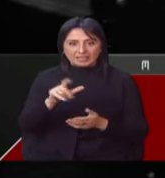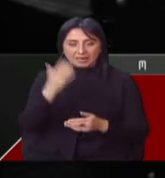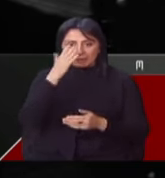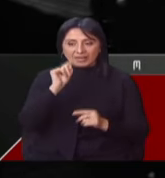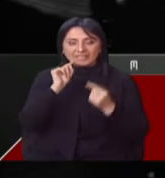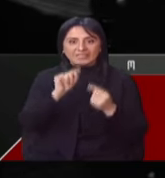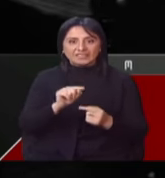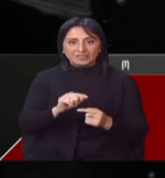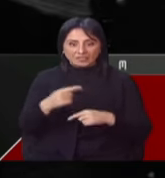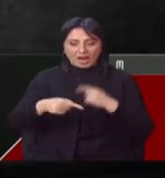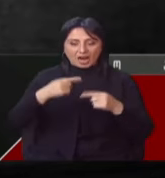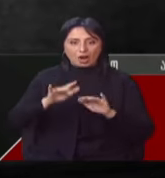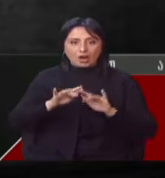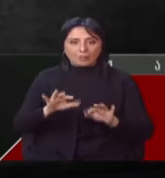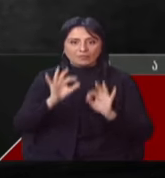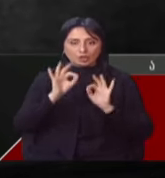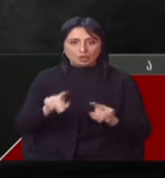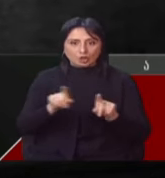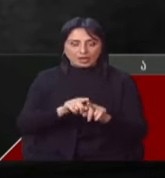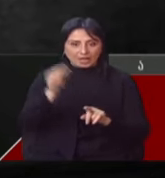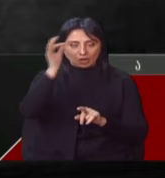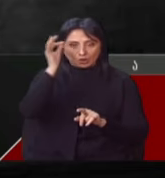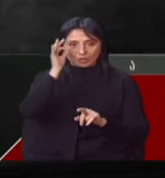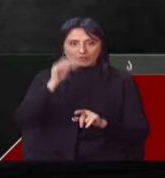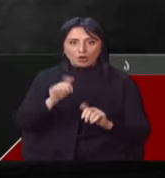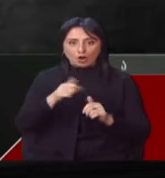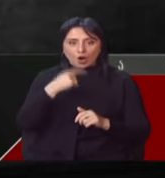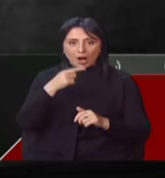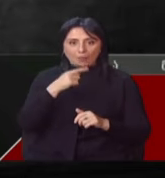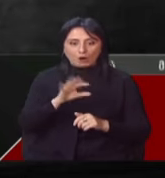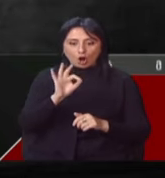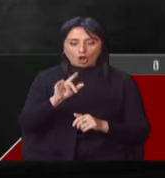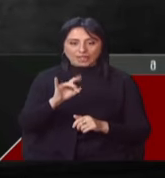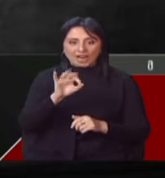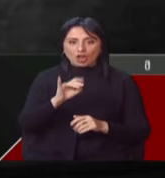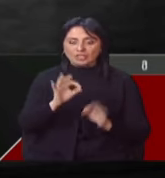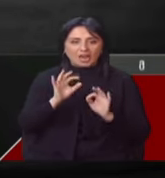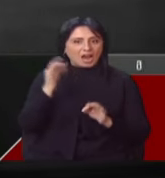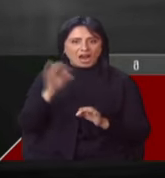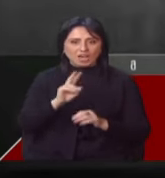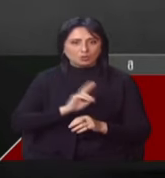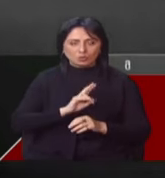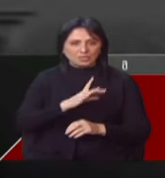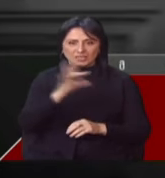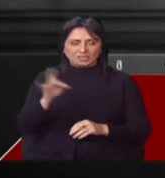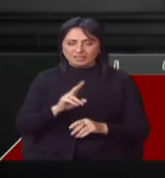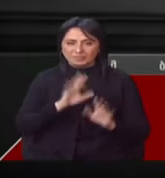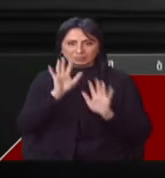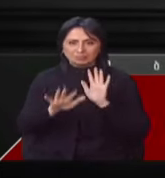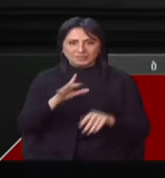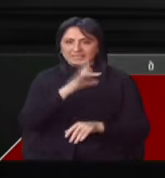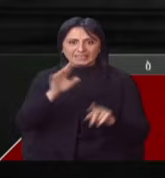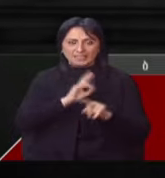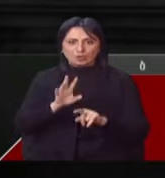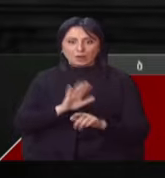ფილმის წინააღმდეგ აგორებულ კამპანიას სწორედ ასე იგონებდა. როგორც ამბობენ, ოთარ იოსელიანი არასდროს ყარებიათ საბჭოთა კინორედაქტორებს.